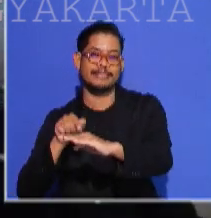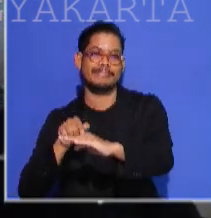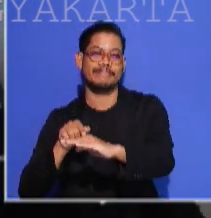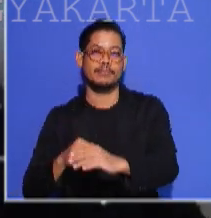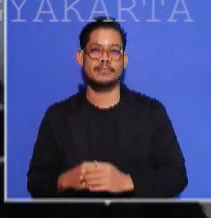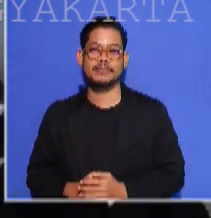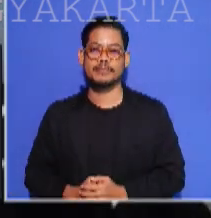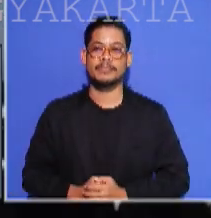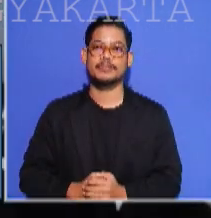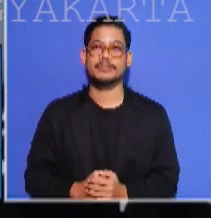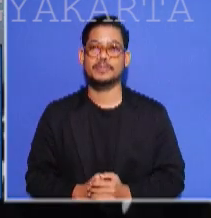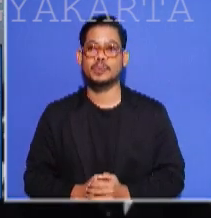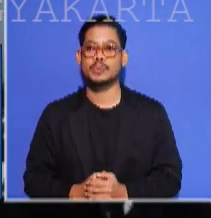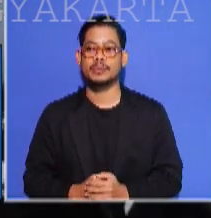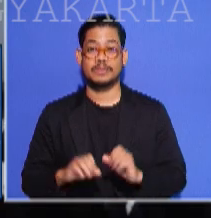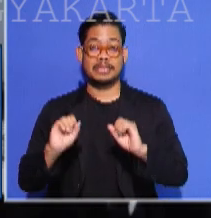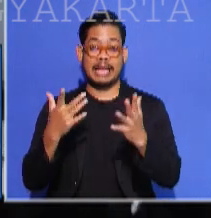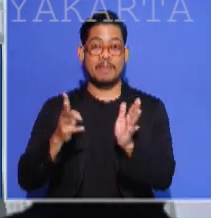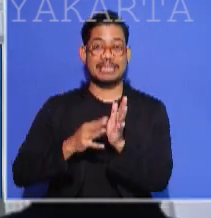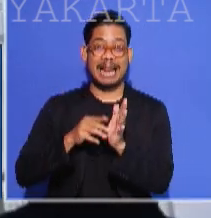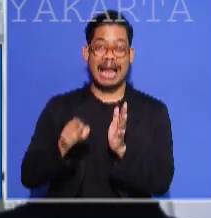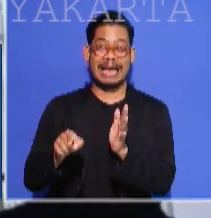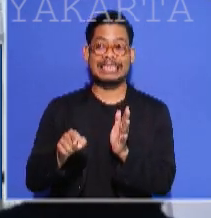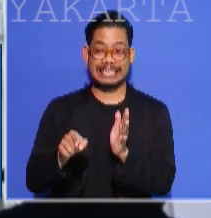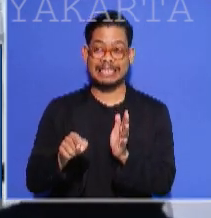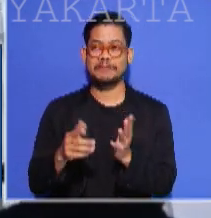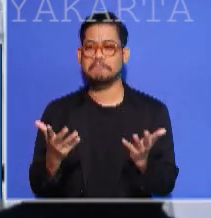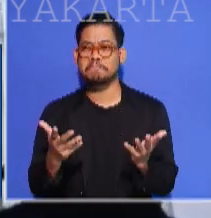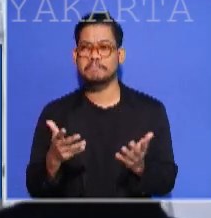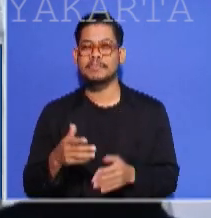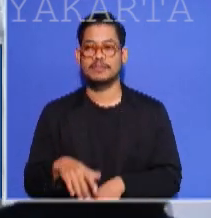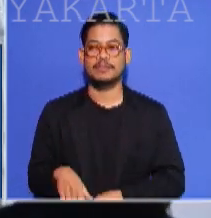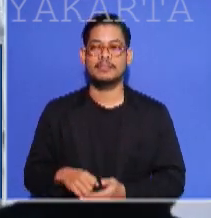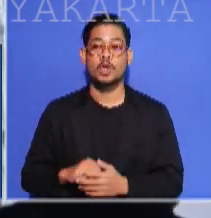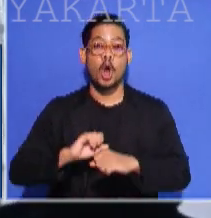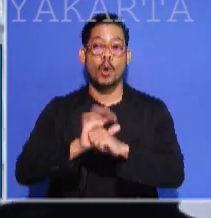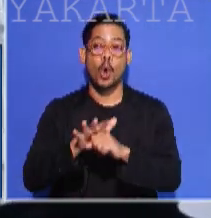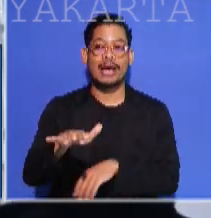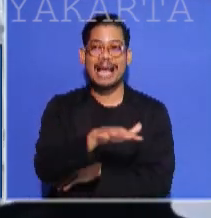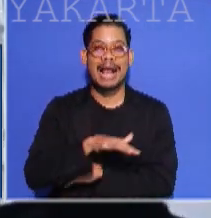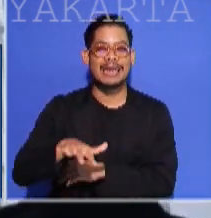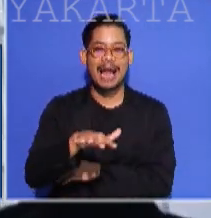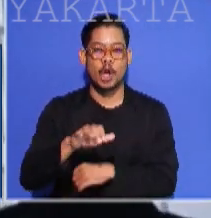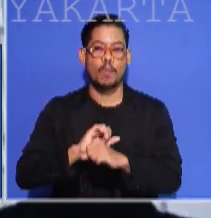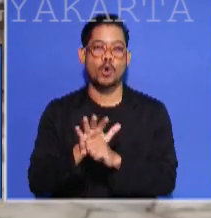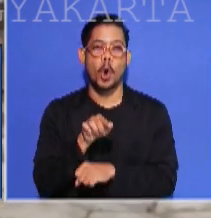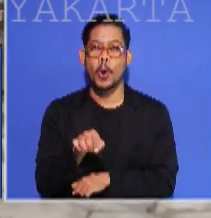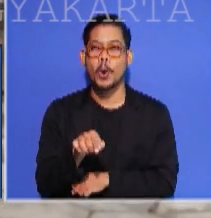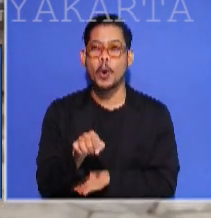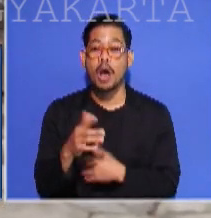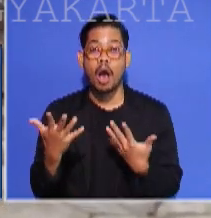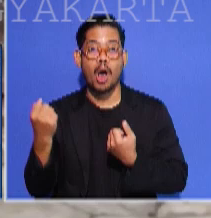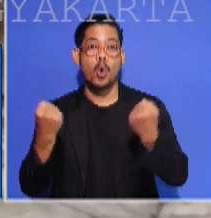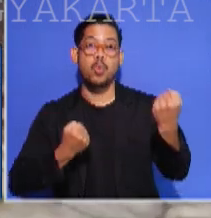warga insiden ini terjadi di Dusun sekaro Kelurahan Giri Purwo kapanewon Giri Mulyo Kabupaten gulonprogo truk naas